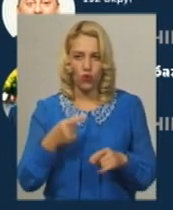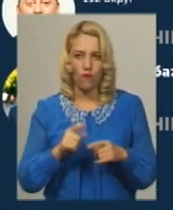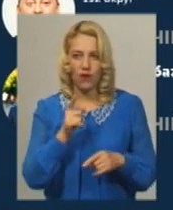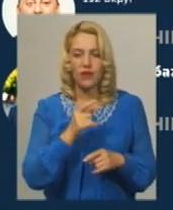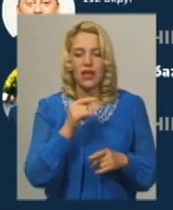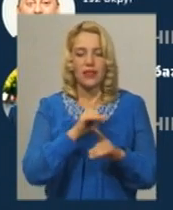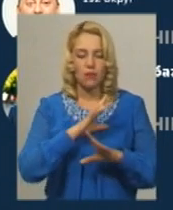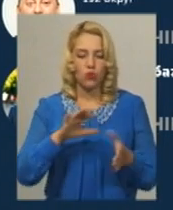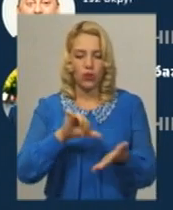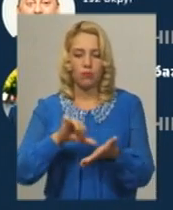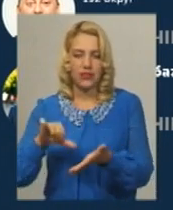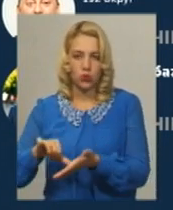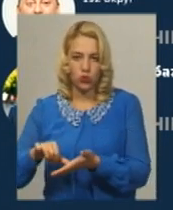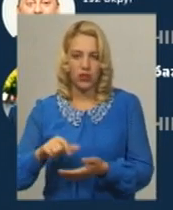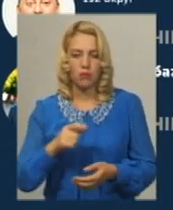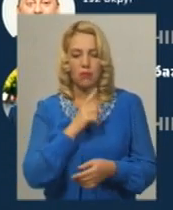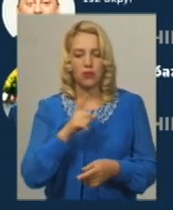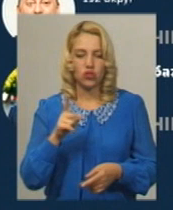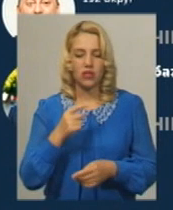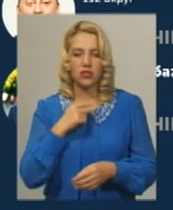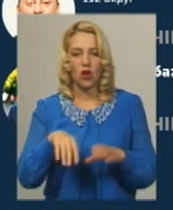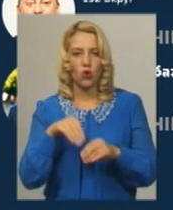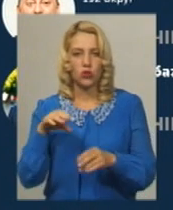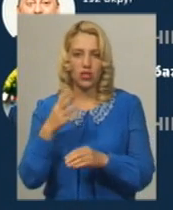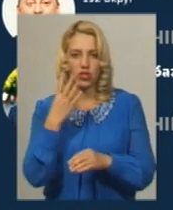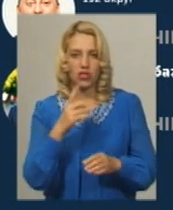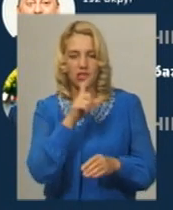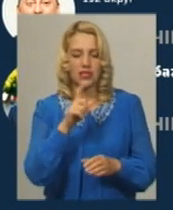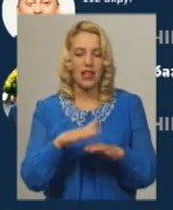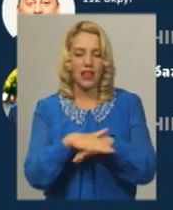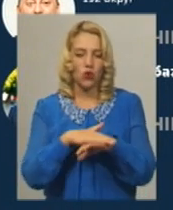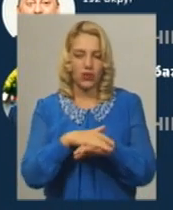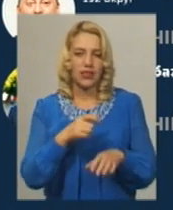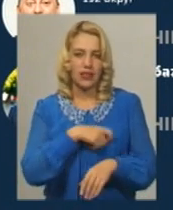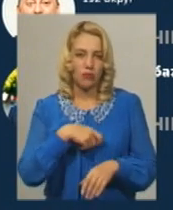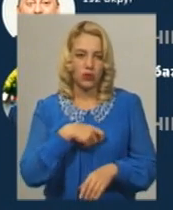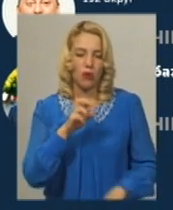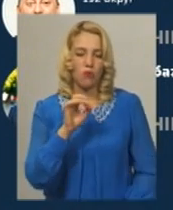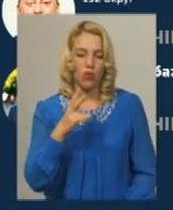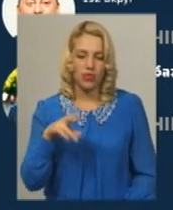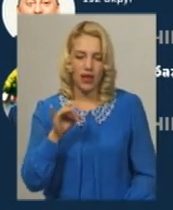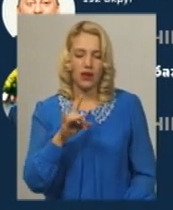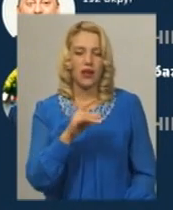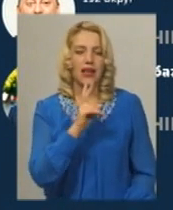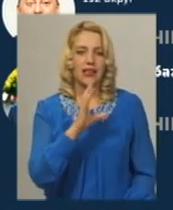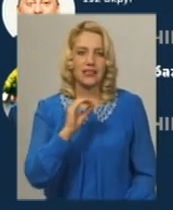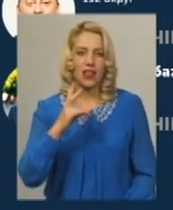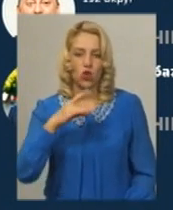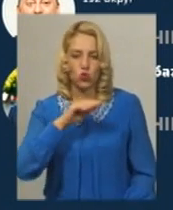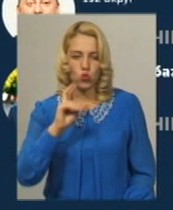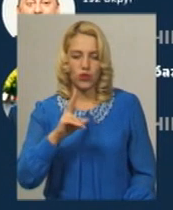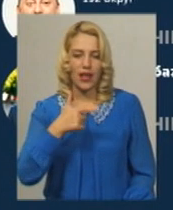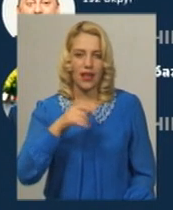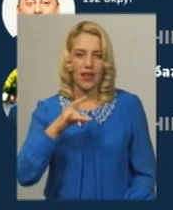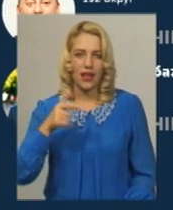під час засідання голосування 4 із 8 нардепів від Хмельниччини – Віктор Бондар, Олександр Ксенжук, Олександр